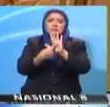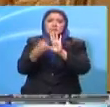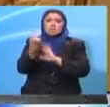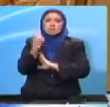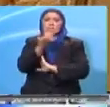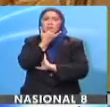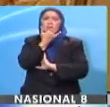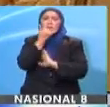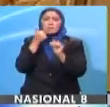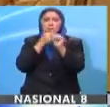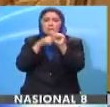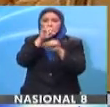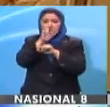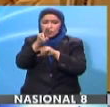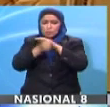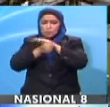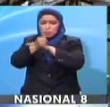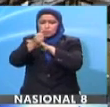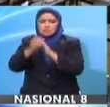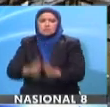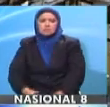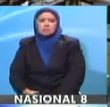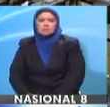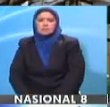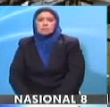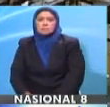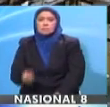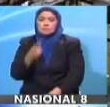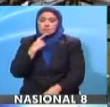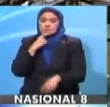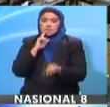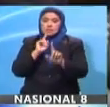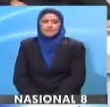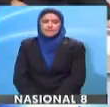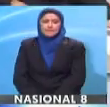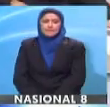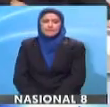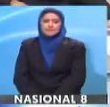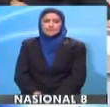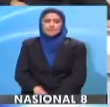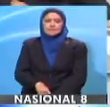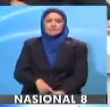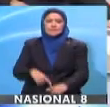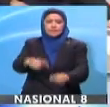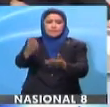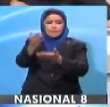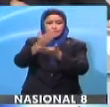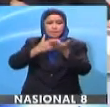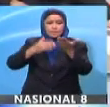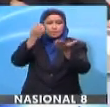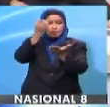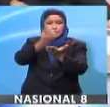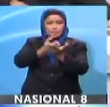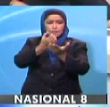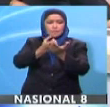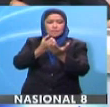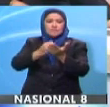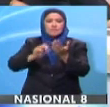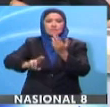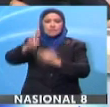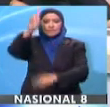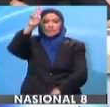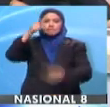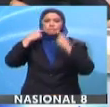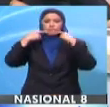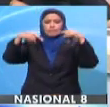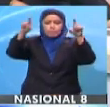pelarian beliau menjawab soalan yang dikemukakan Senator dat un u ho wilayah ekonomi koridor Utara berjaya menarik pelaburan swasta